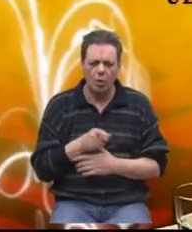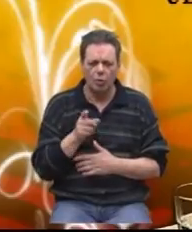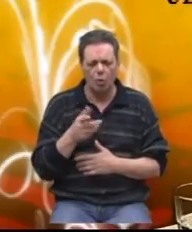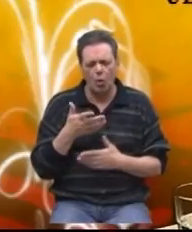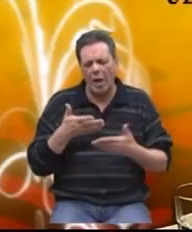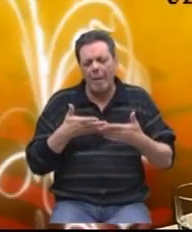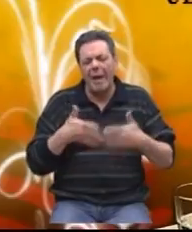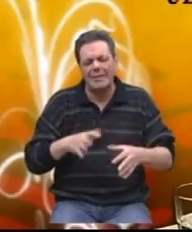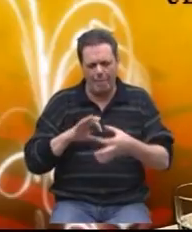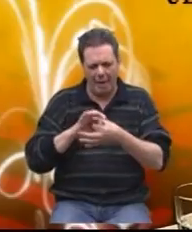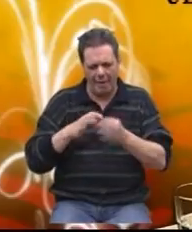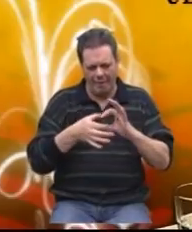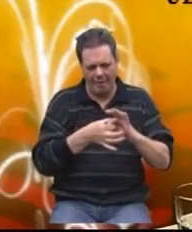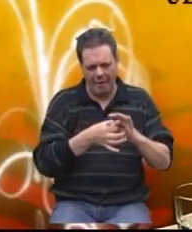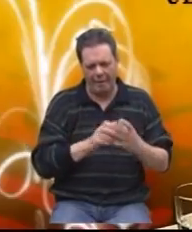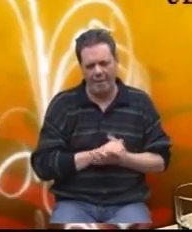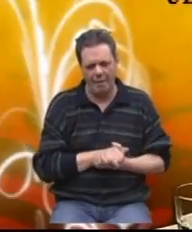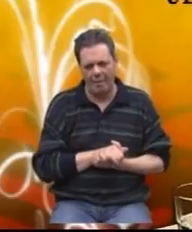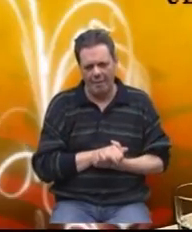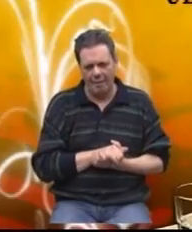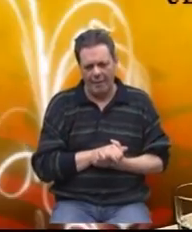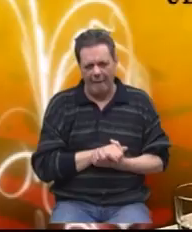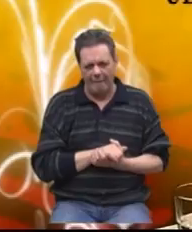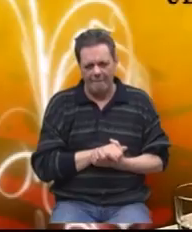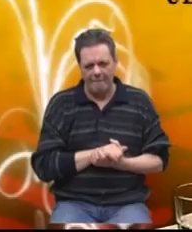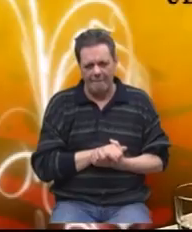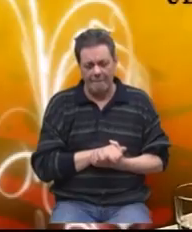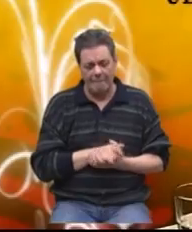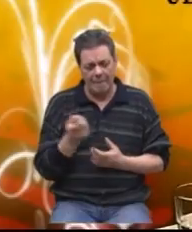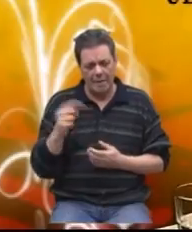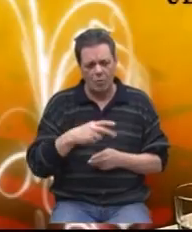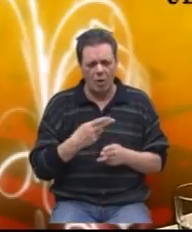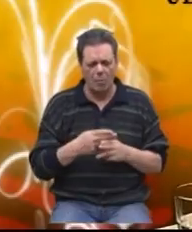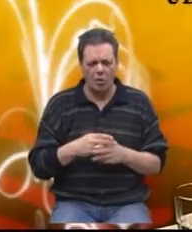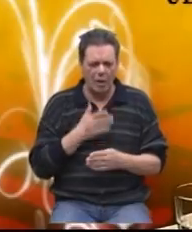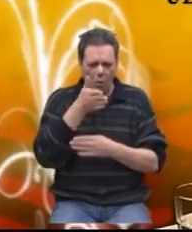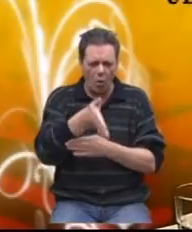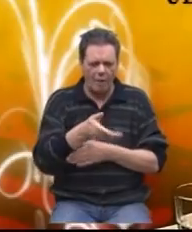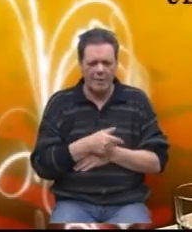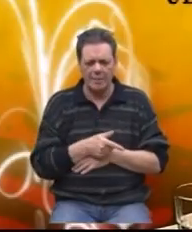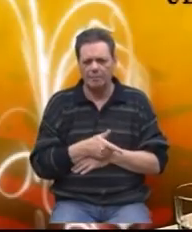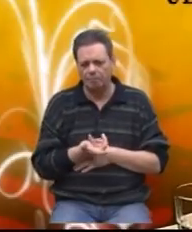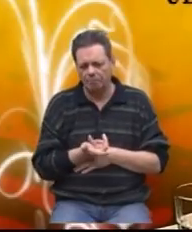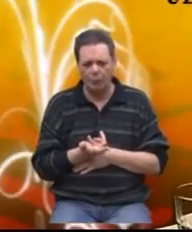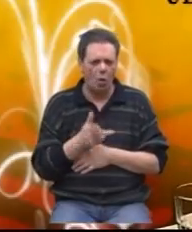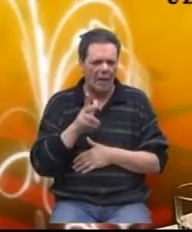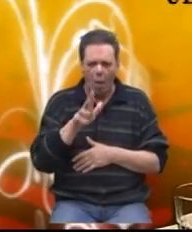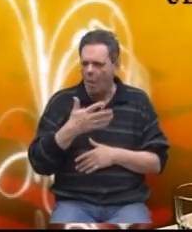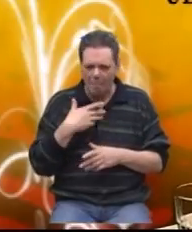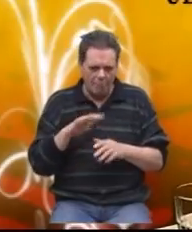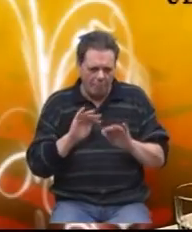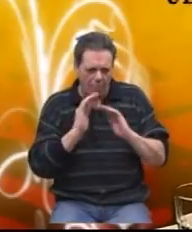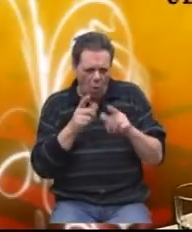najslabija karika. Tako je. Prema tome, kada dolazi bolesnik vama, je li on ima diskretan prostor samo za